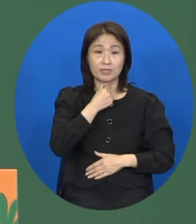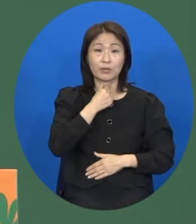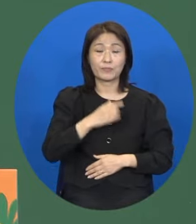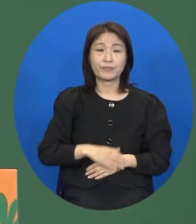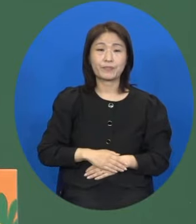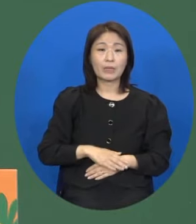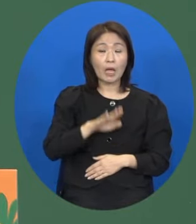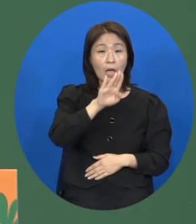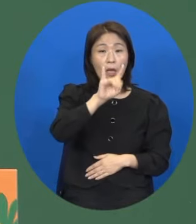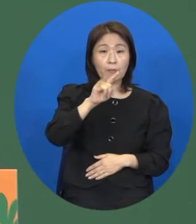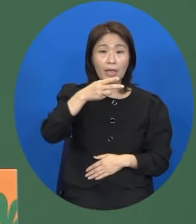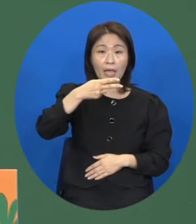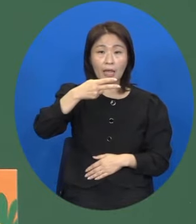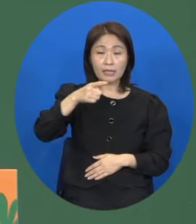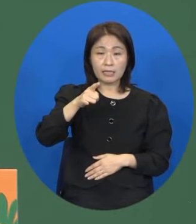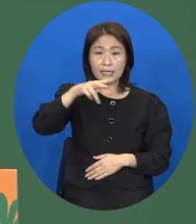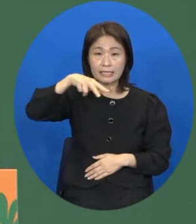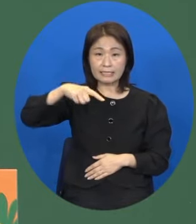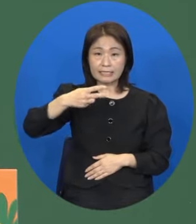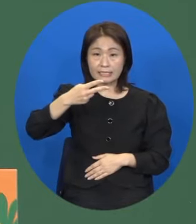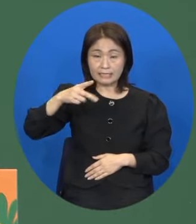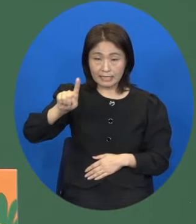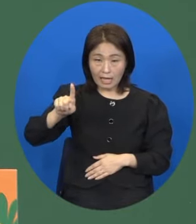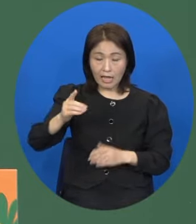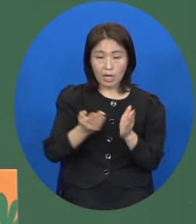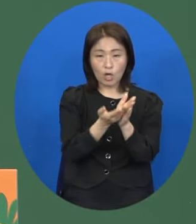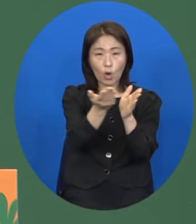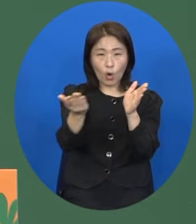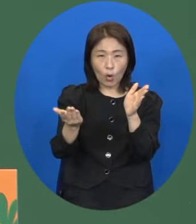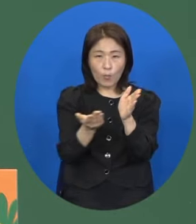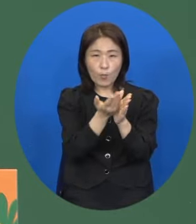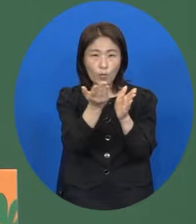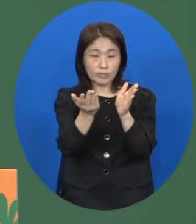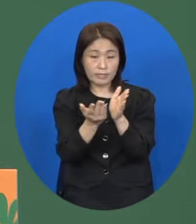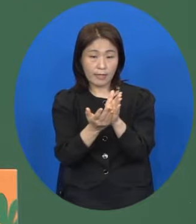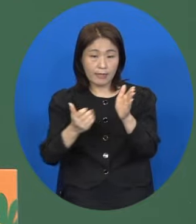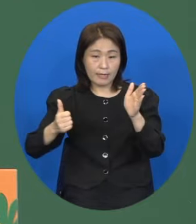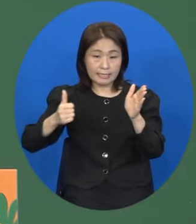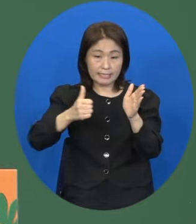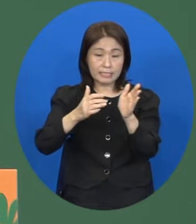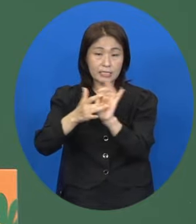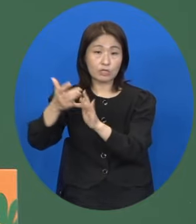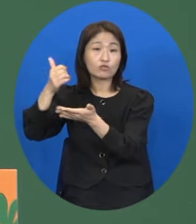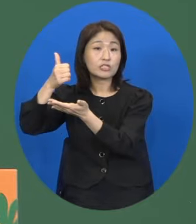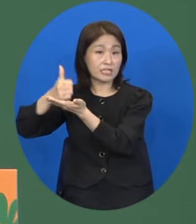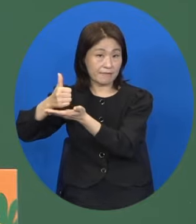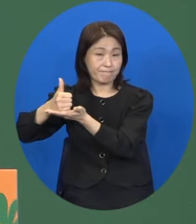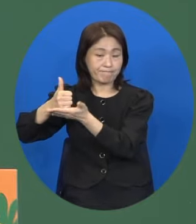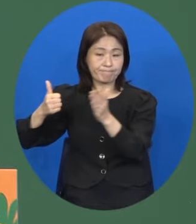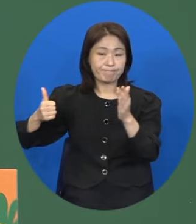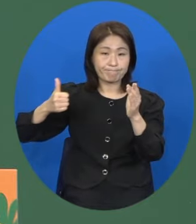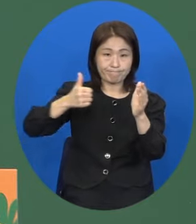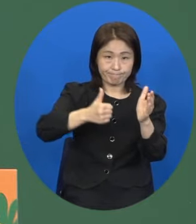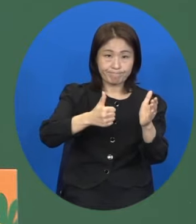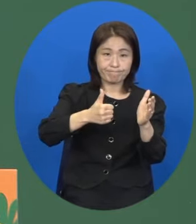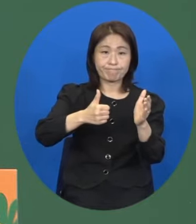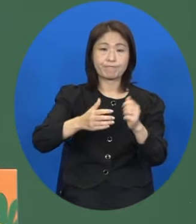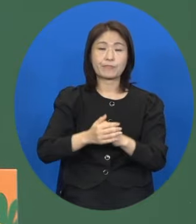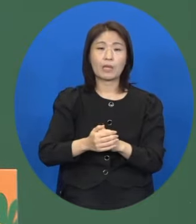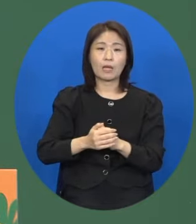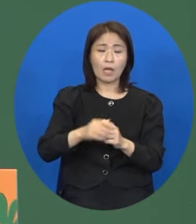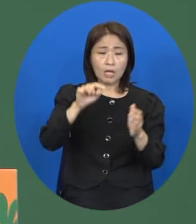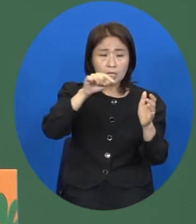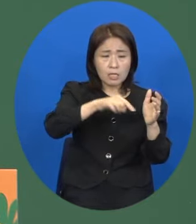베데스다 연못에 찾아가신 예수님을 만날 수 있습니다. 베데스다 연못에는 병든 자,